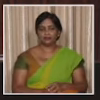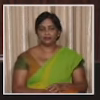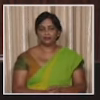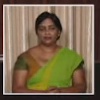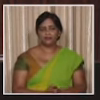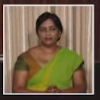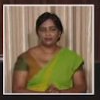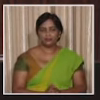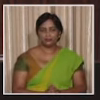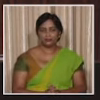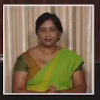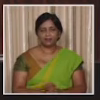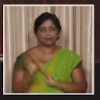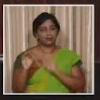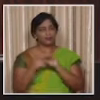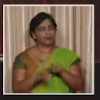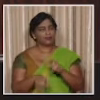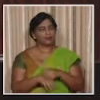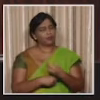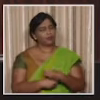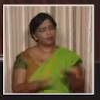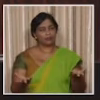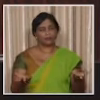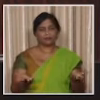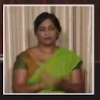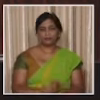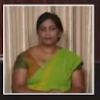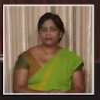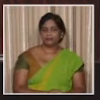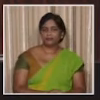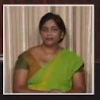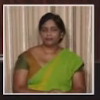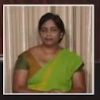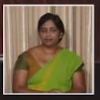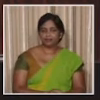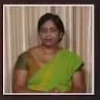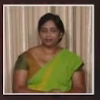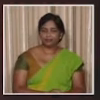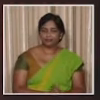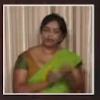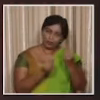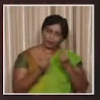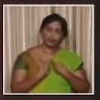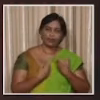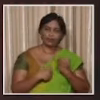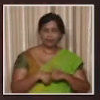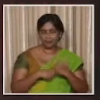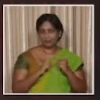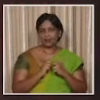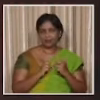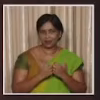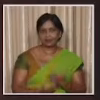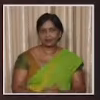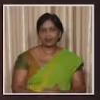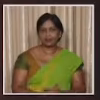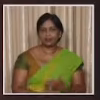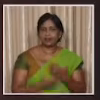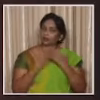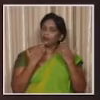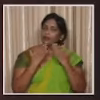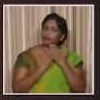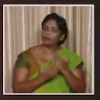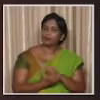තුමා ඔබතුමා මැදිහත් වෙලා කාලේ නාති කියන්න හා කියන්න කියන්න දුන්නා නම් ඔච්චර වෙලා යන්නේ නැහැ ගරු අපේ අමතුමානේ ඔබතුමා බොහොම ස්තුතිවන්ත